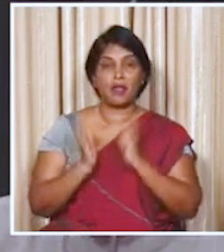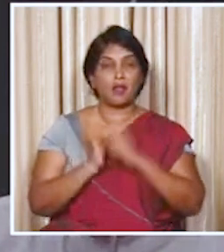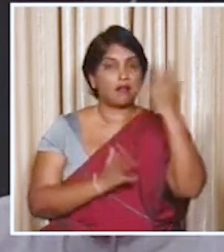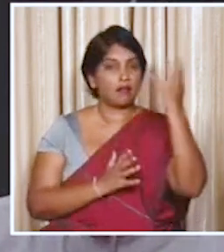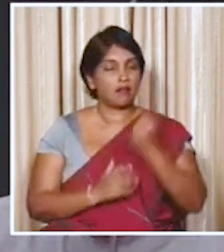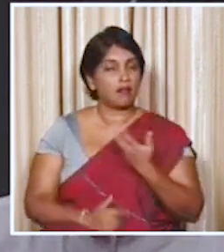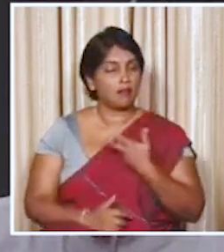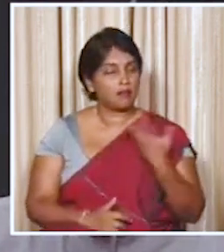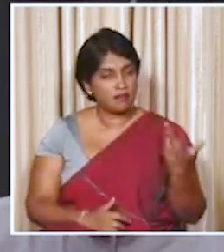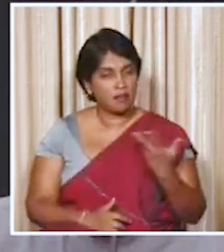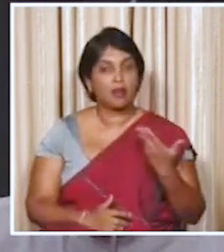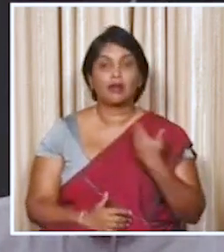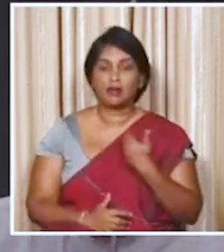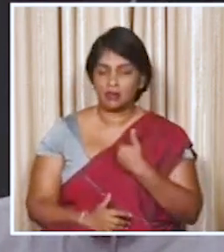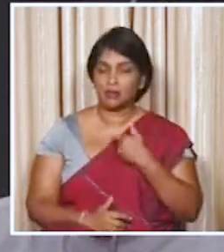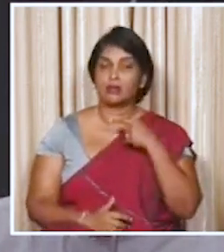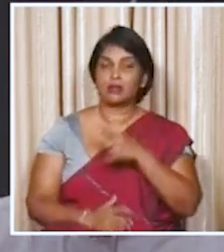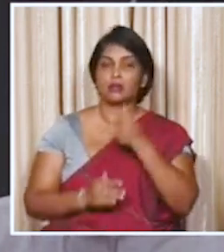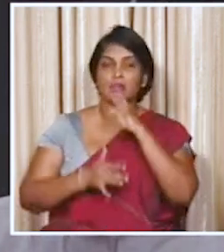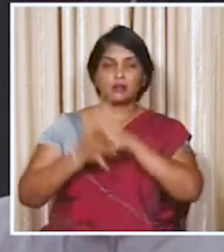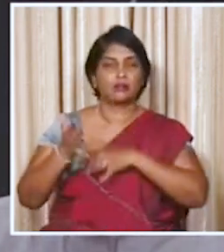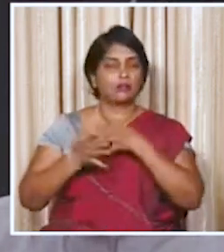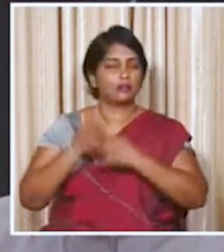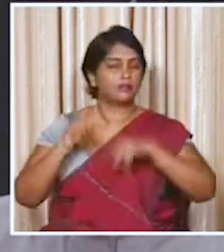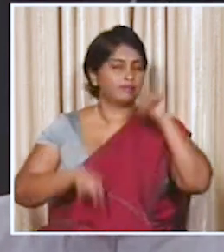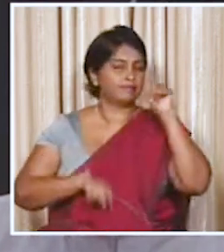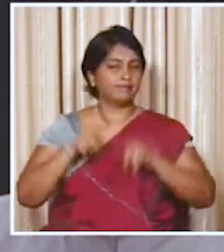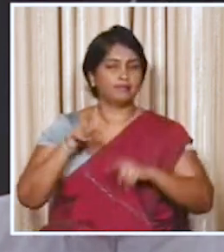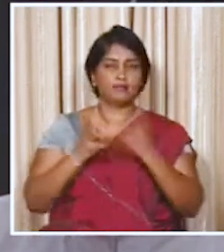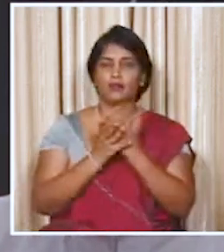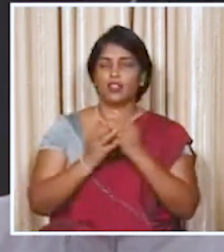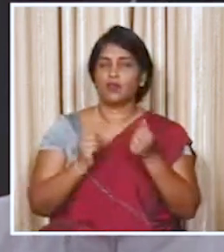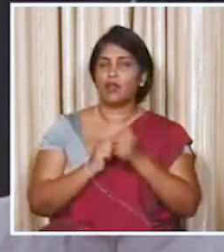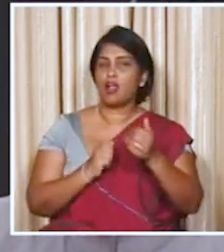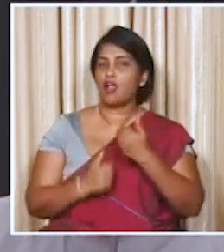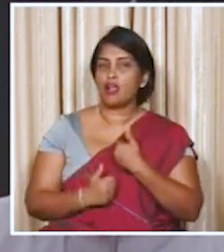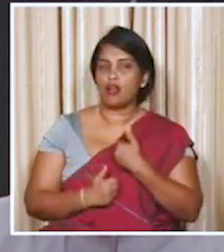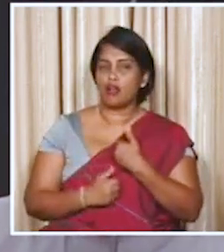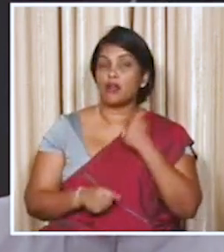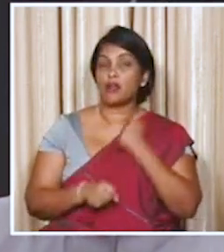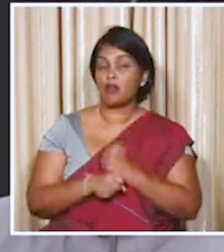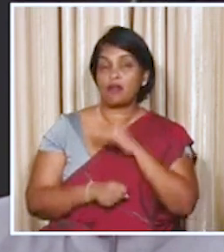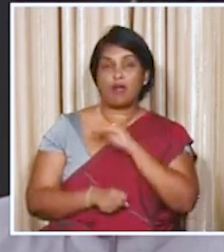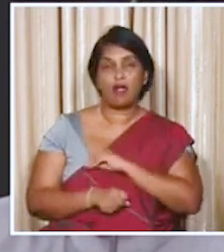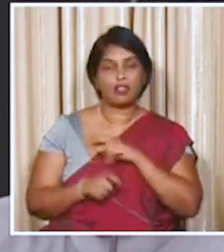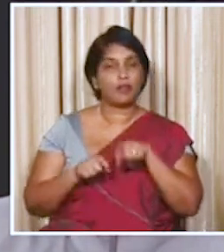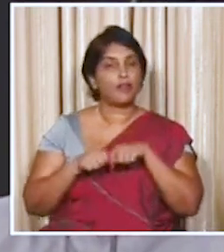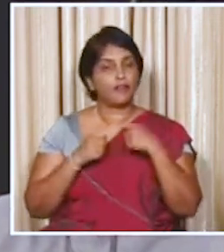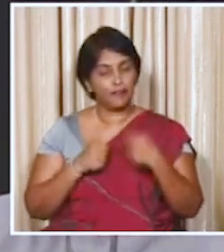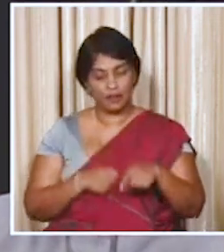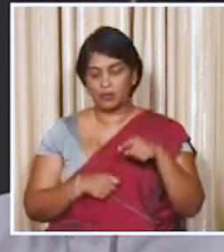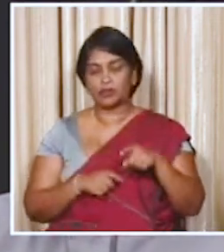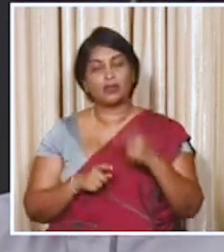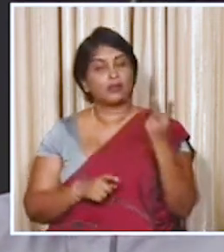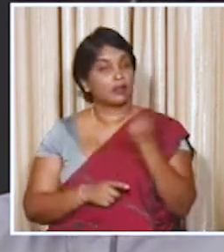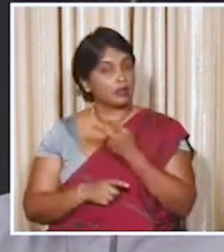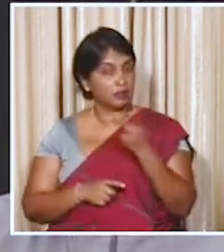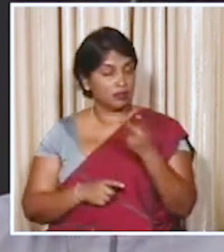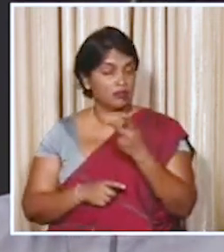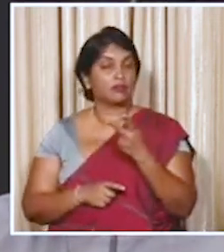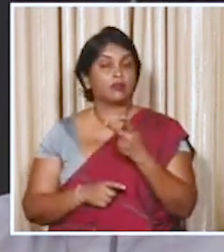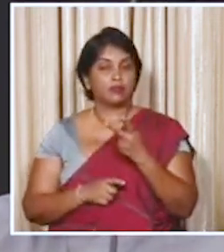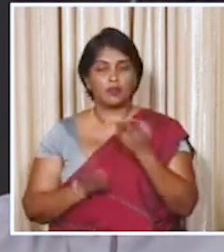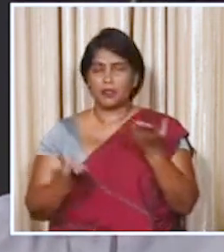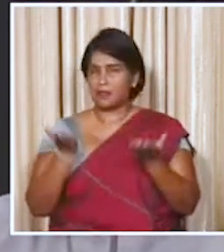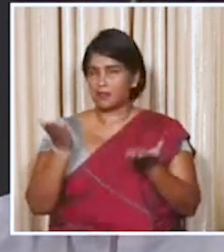ගන්නත් බැරි නම් අපි මේ අයවැය පරතරයේ වෙන මේ මකන්න මොකද්ද අපි කරන්නේ? රාජ්‍ය ආදායම සහ වියදම මේ දෙක